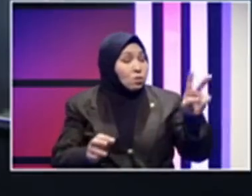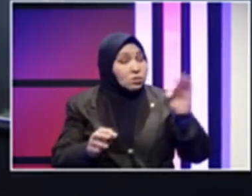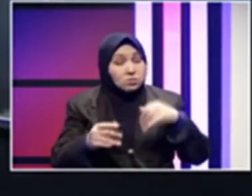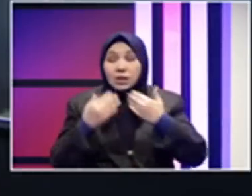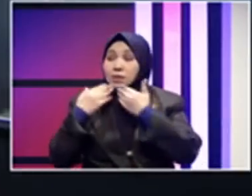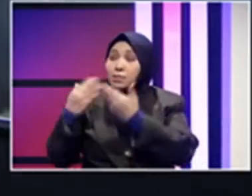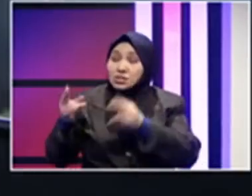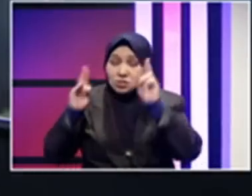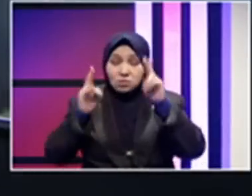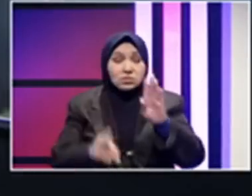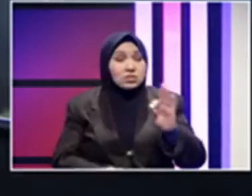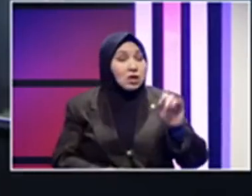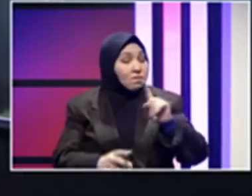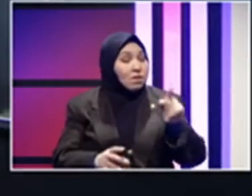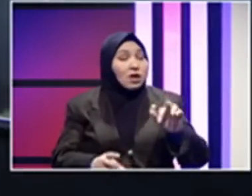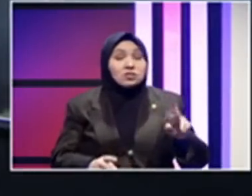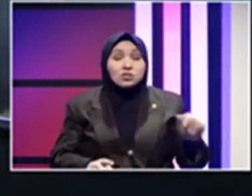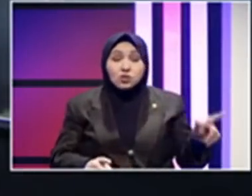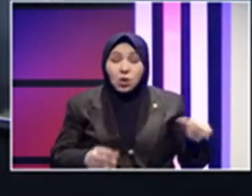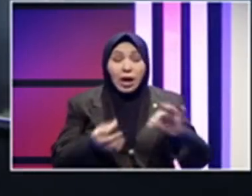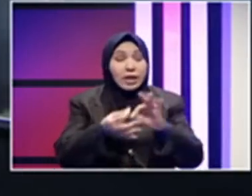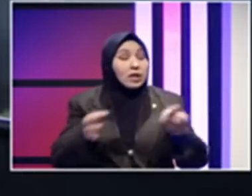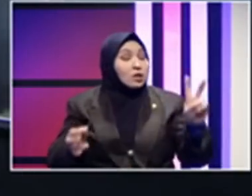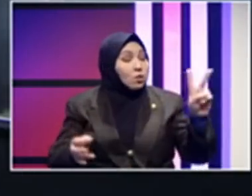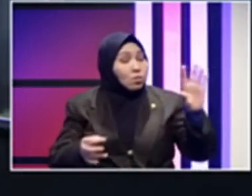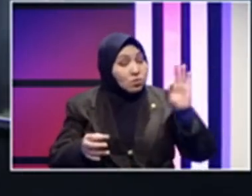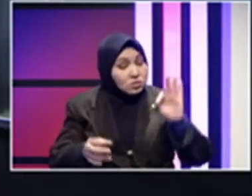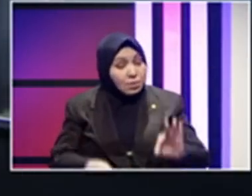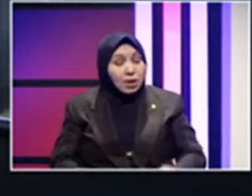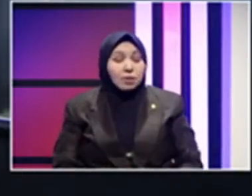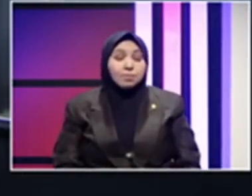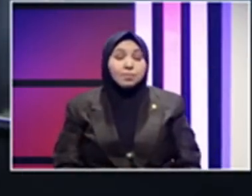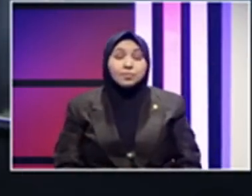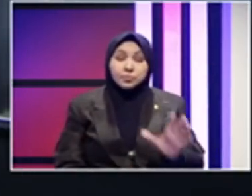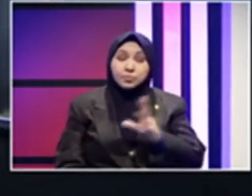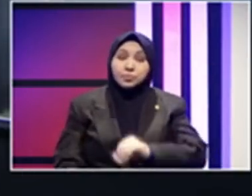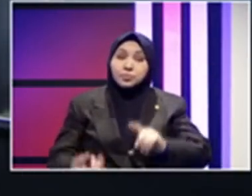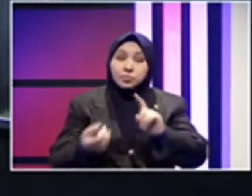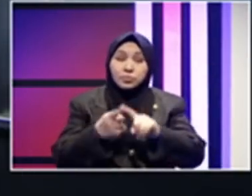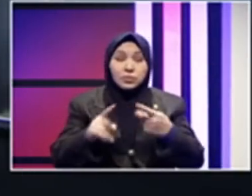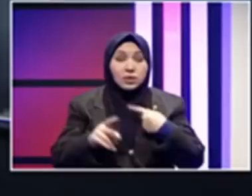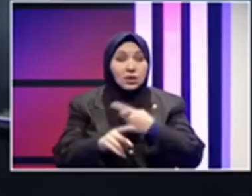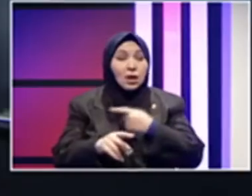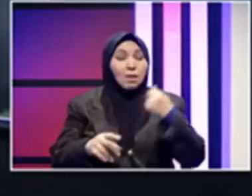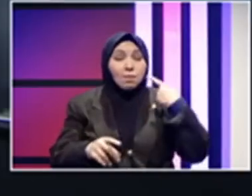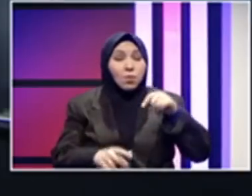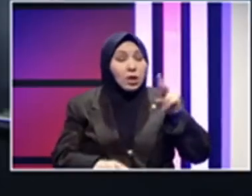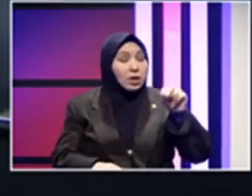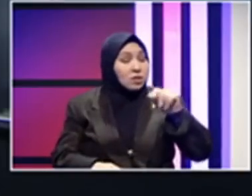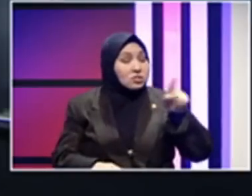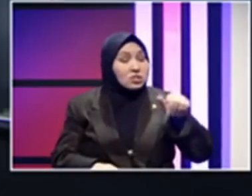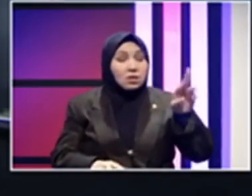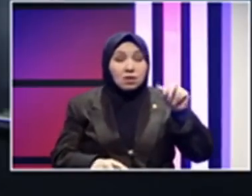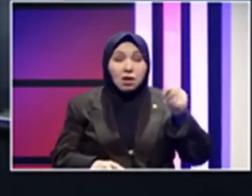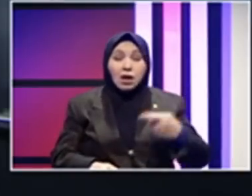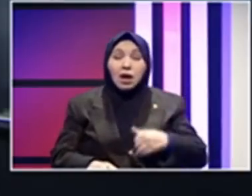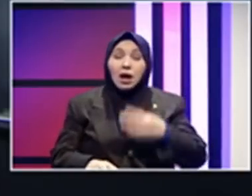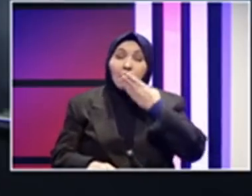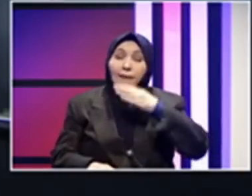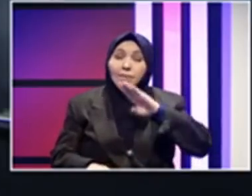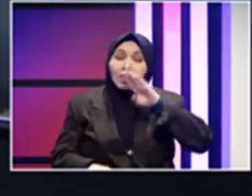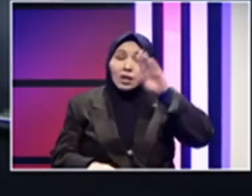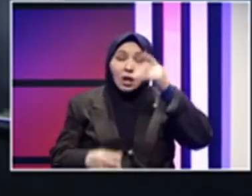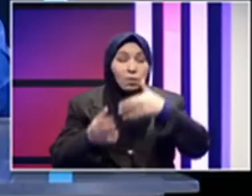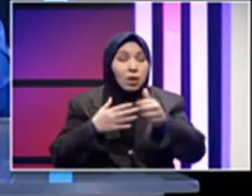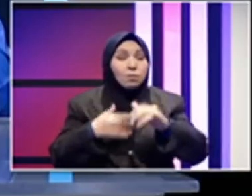kepada Ustaz Fazrul. Subhanallah. Ayat yang ke-29. Dan sahabat kita antaranya Puan Nazirah Muhammad Nur Safas. Ya. Alhamdulillah,